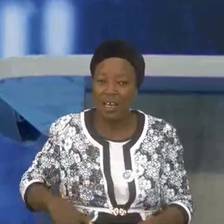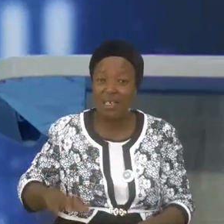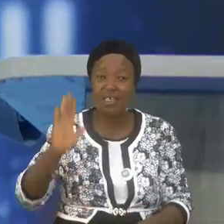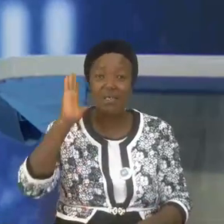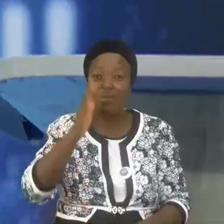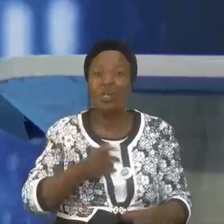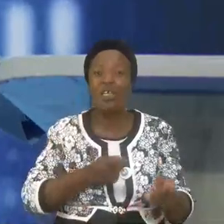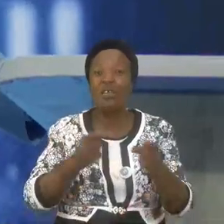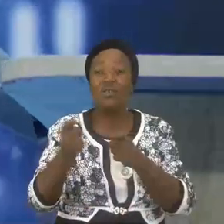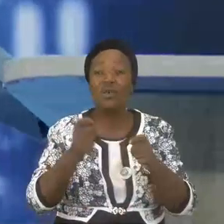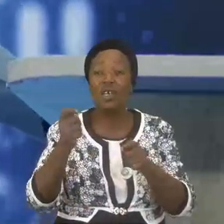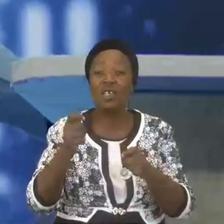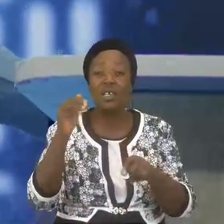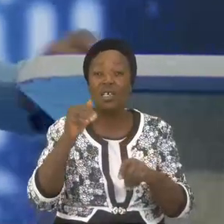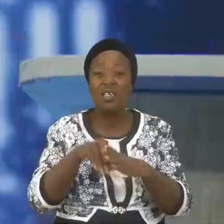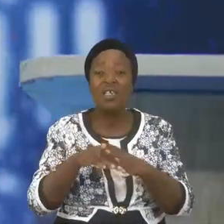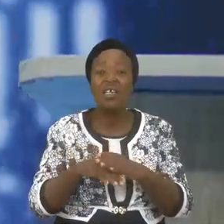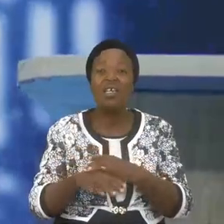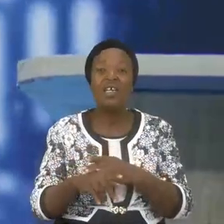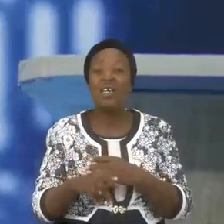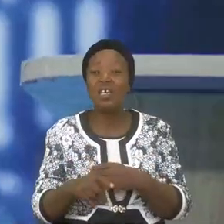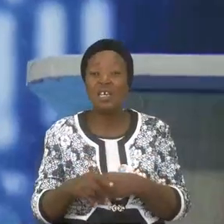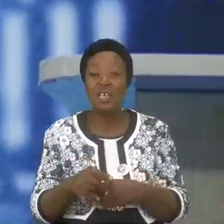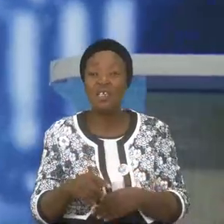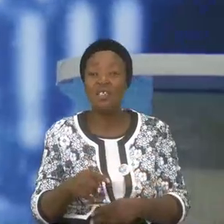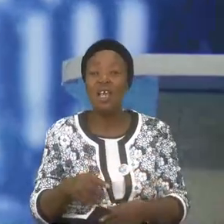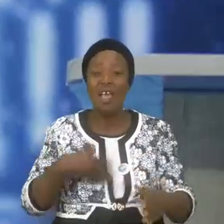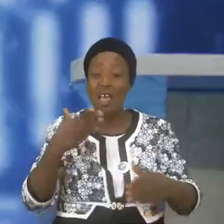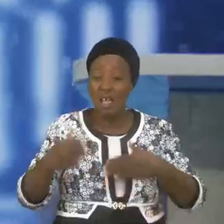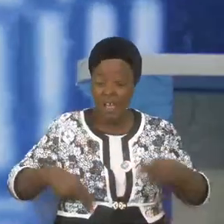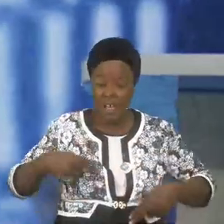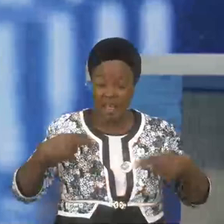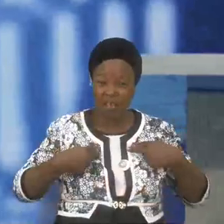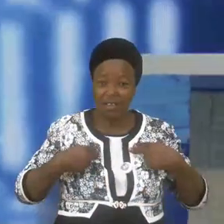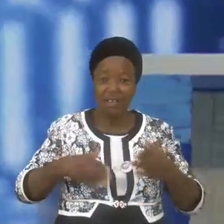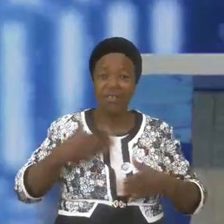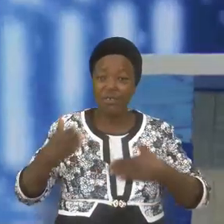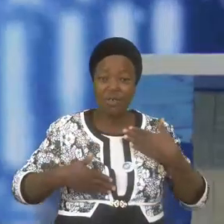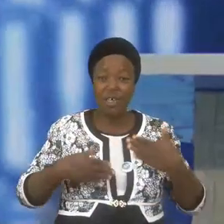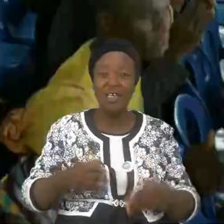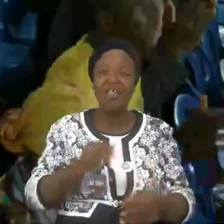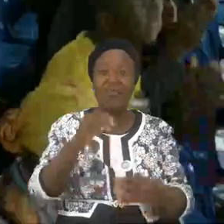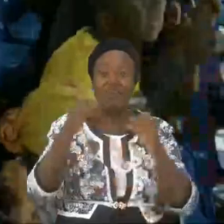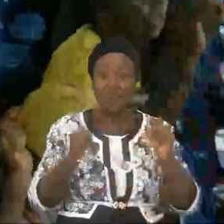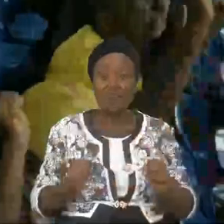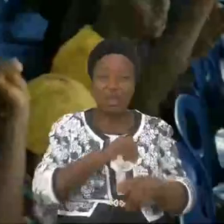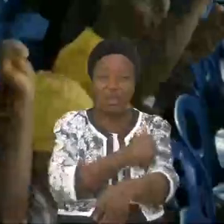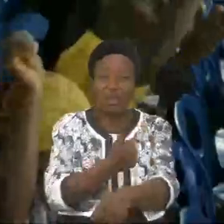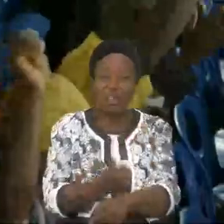Christ règnera dans la joie, dans la délivrance, dans la domination, dans ta vie ce